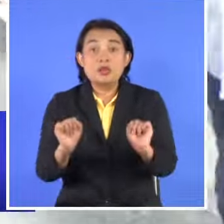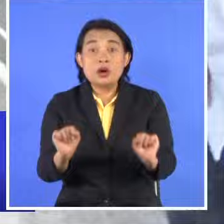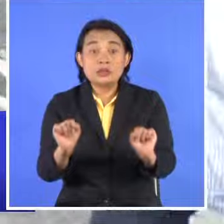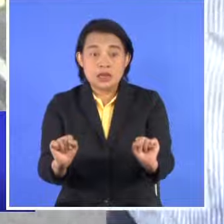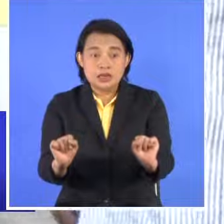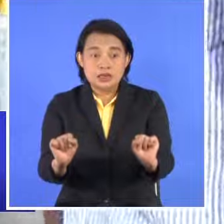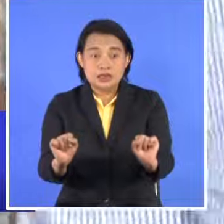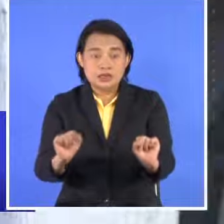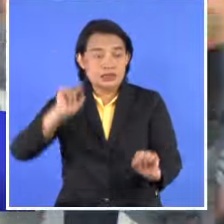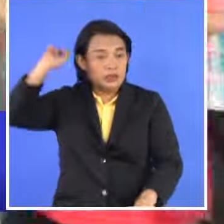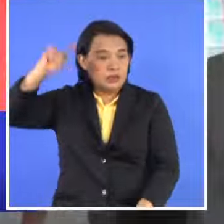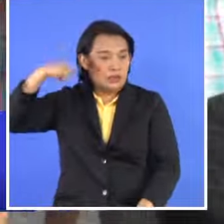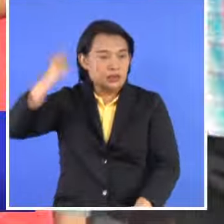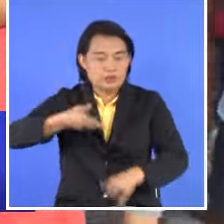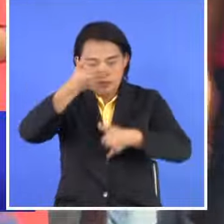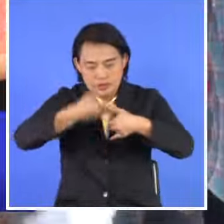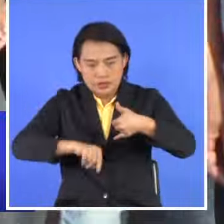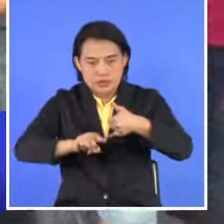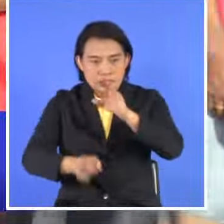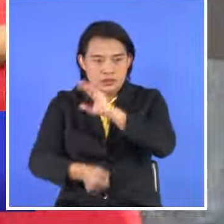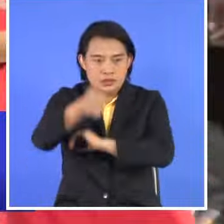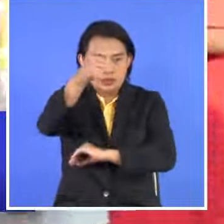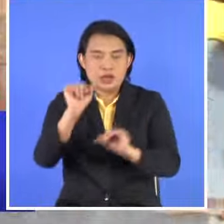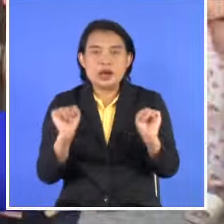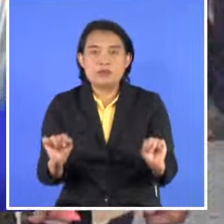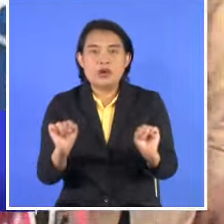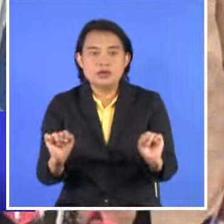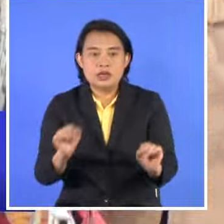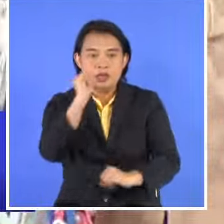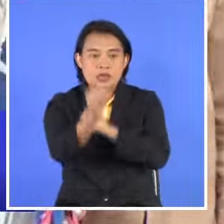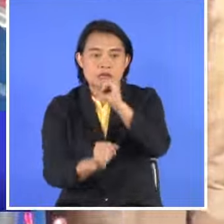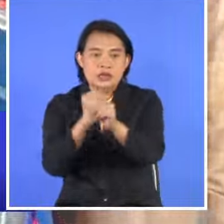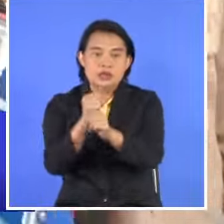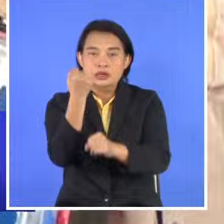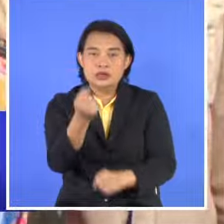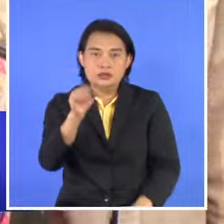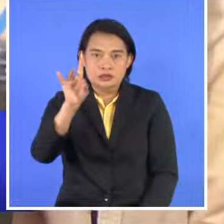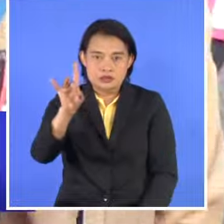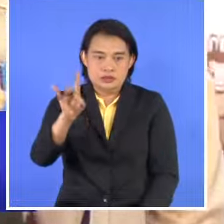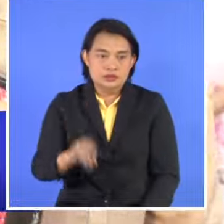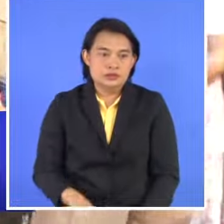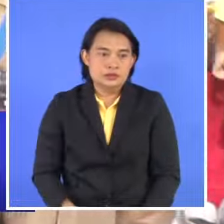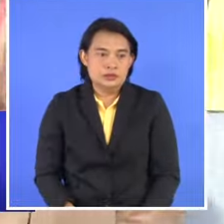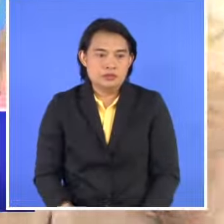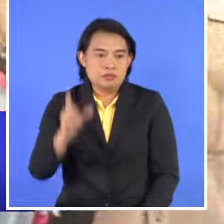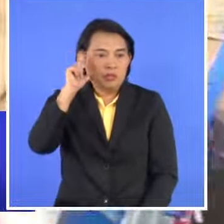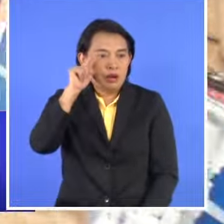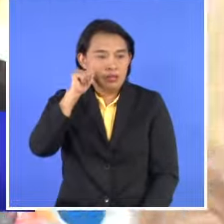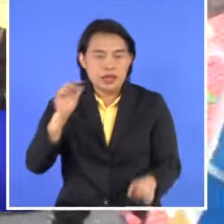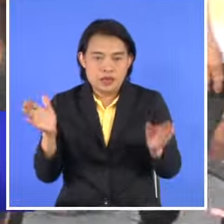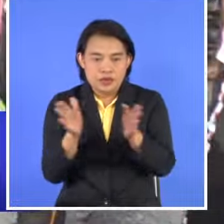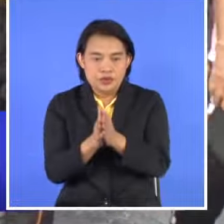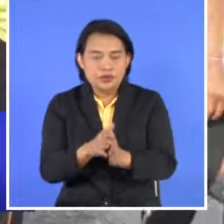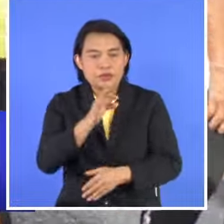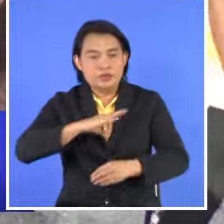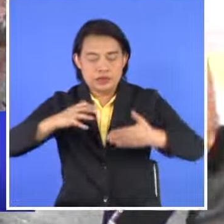นางสาวจิรัชยารักษาทรัพย์อายุ18ปีนี่นี่นี่นี่นี่มากับแม่อุ้ยดีใจขาม